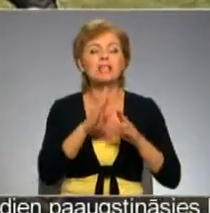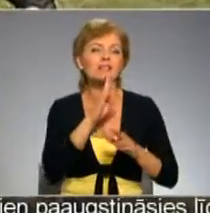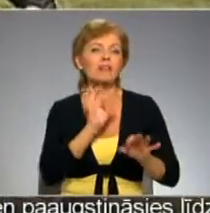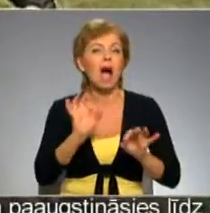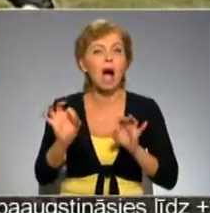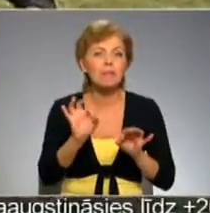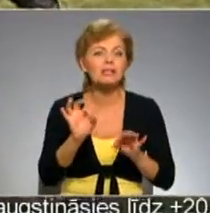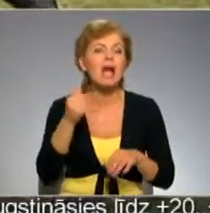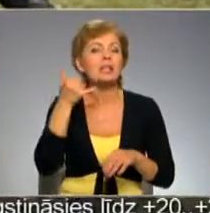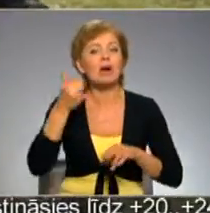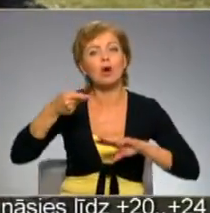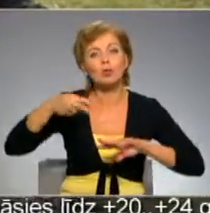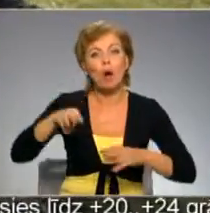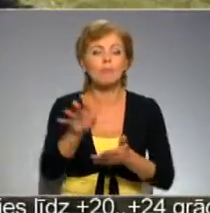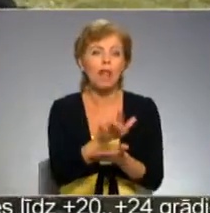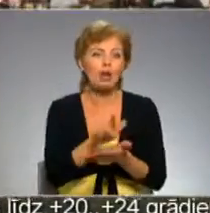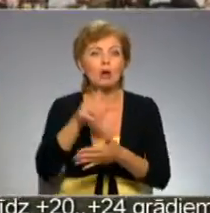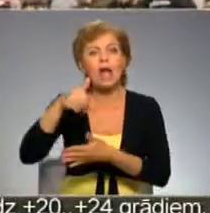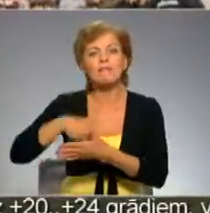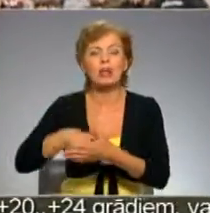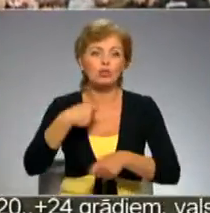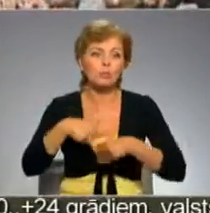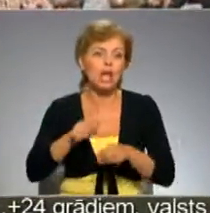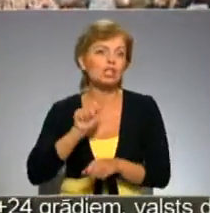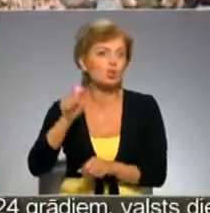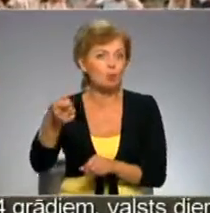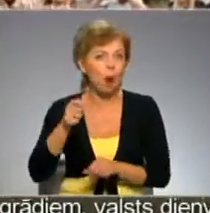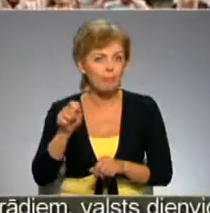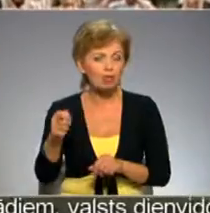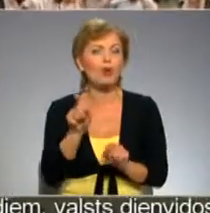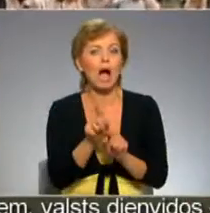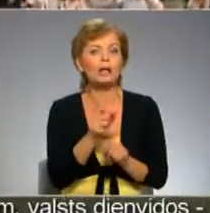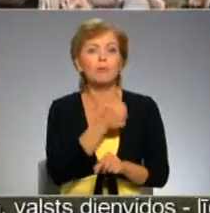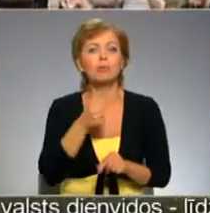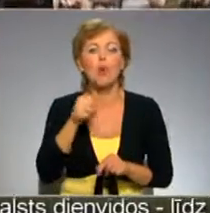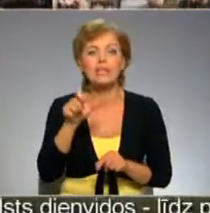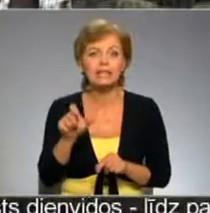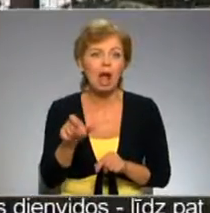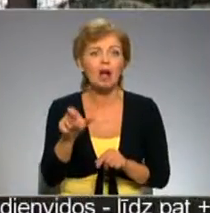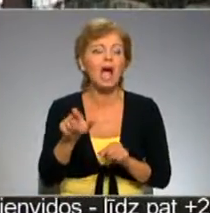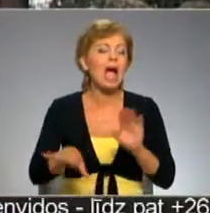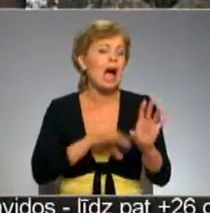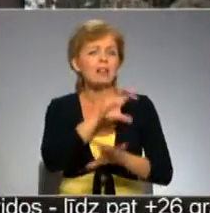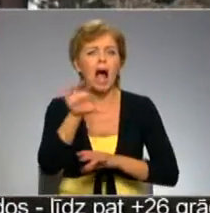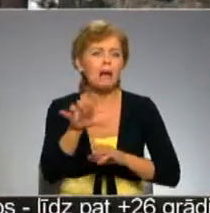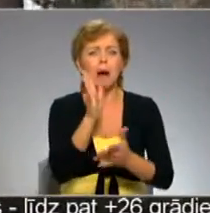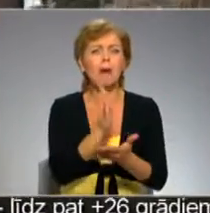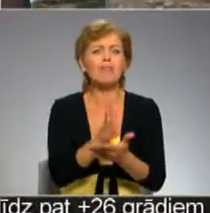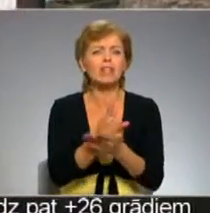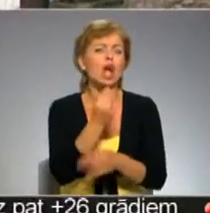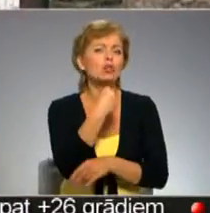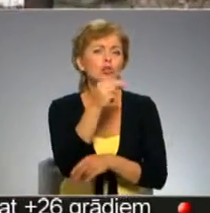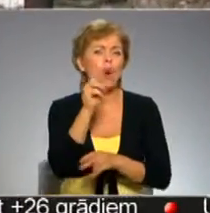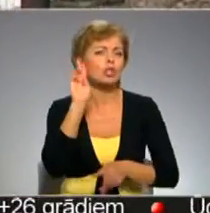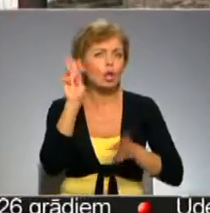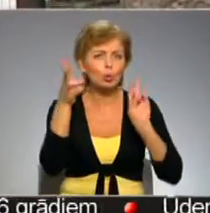un planšetes nomainījuši pret vēsturiskajām spēlēm, zobens šķindina arī bruņinieki, bet visai raibie kņadai pa vidu zos, struši